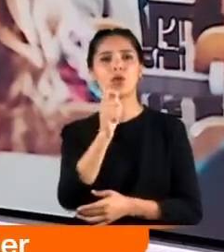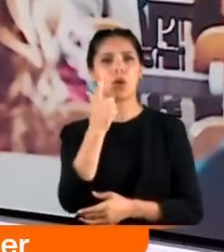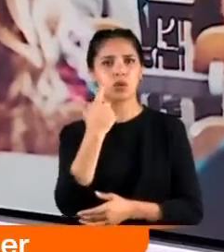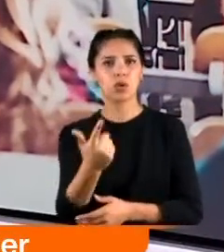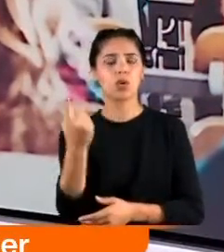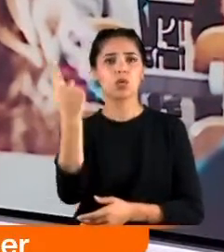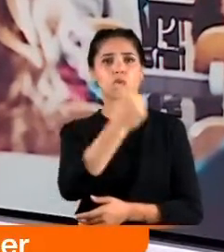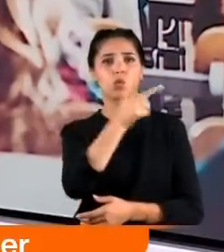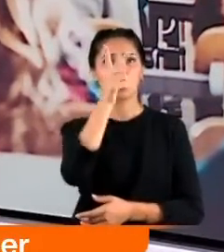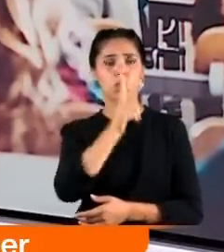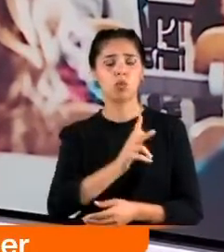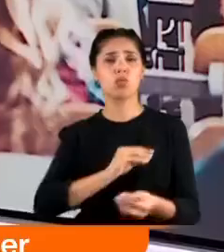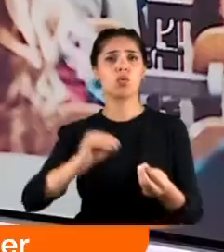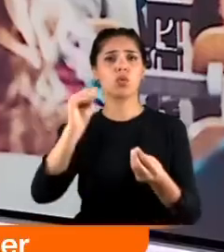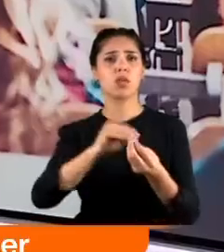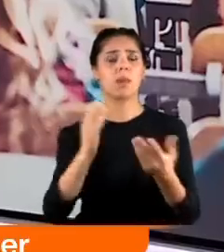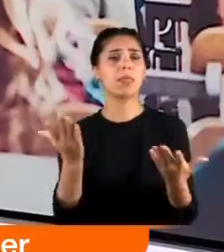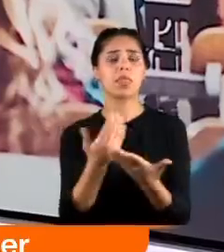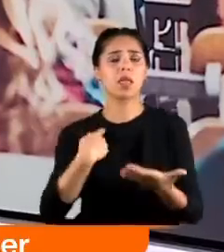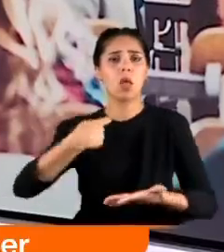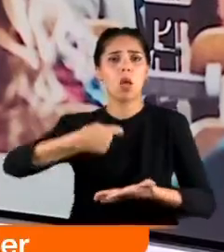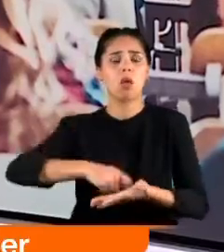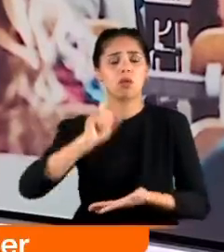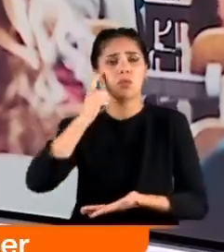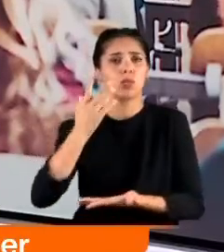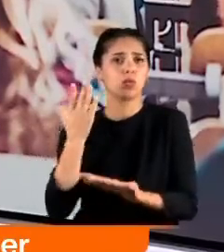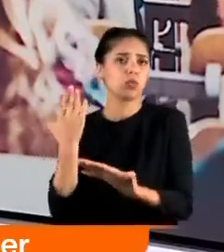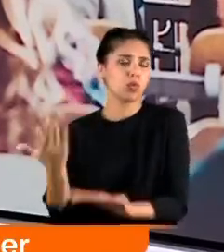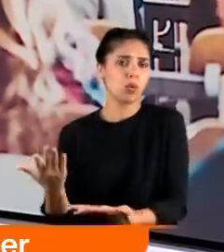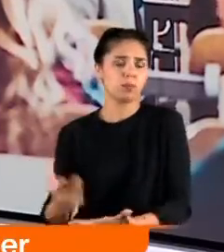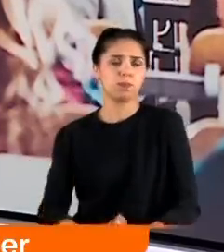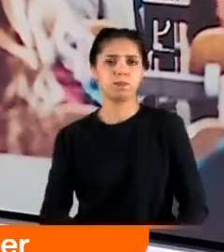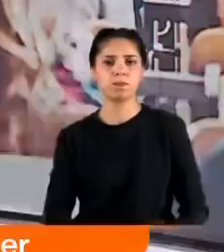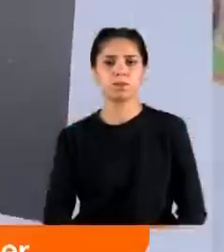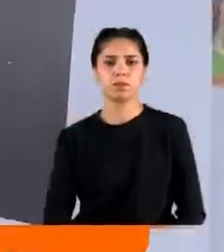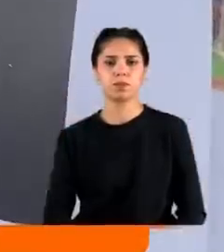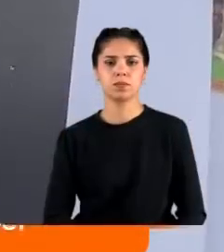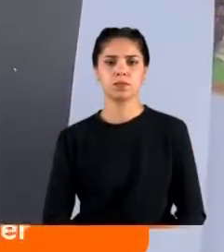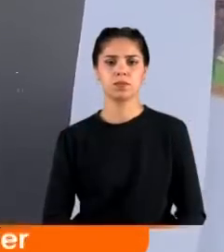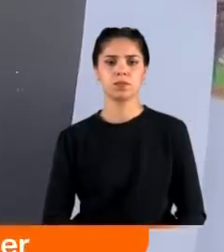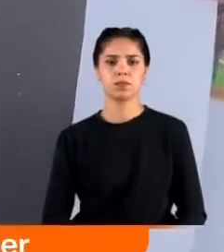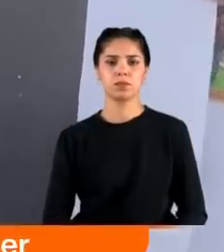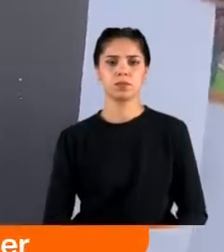rağmen %300'e varan artışı nasıl karşılayabileceklerini düşünüyor.